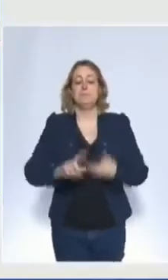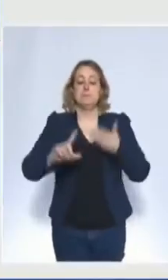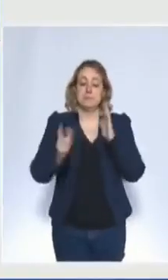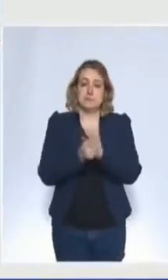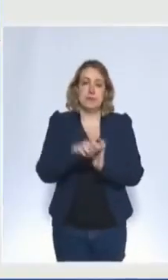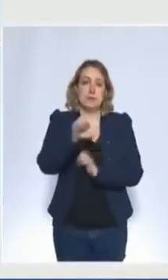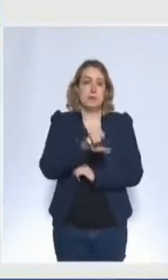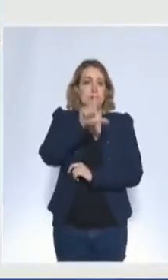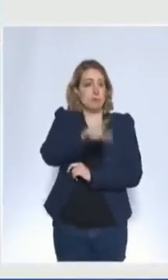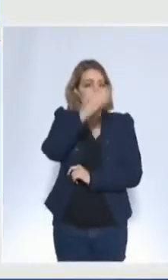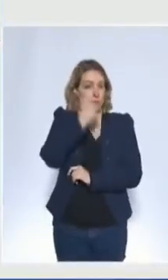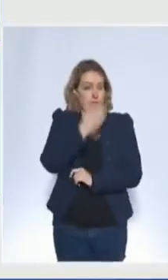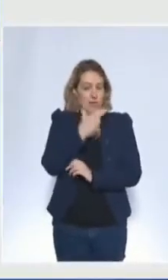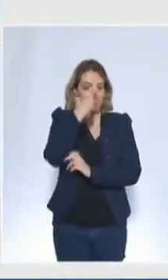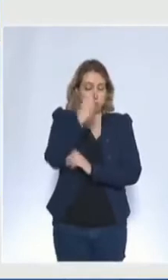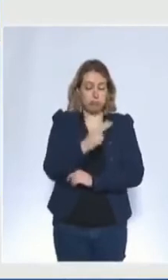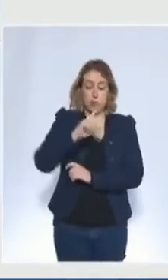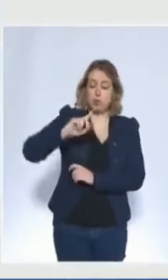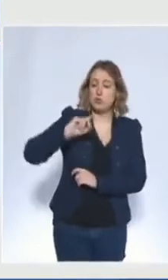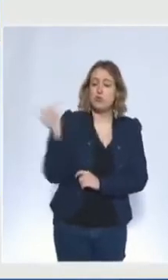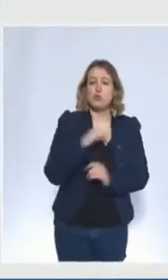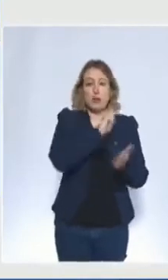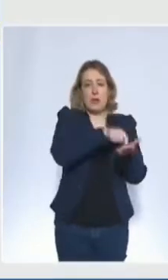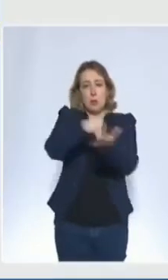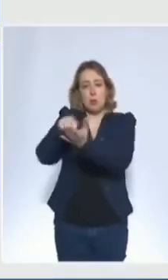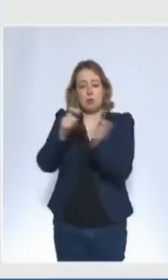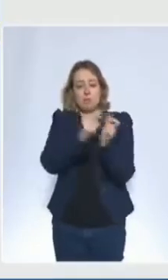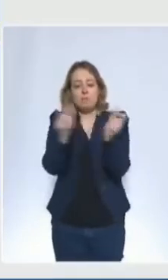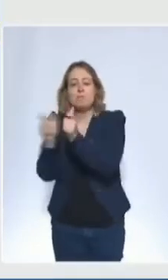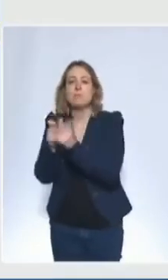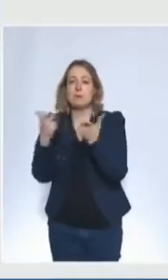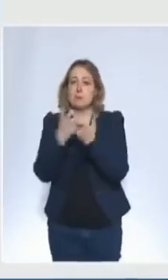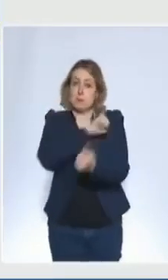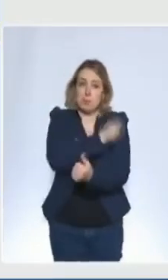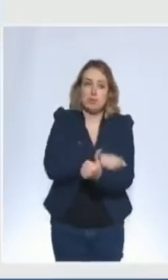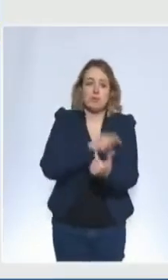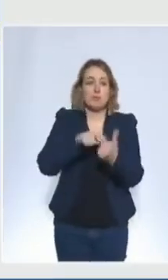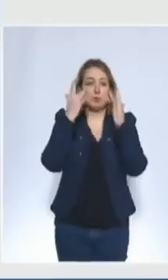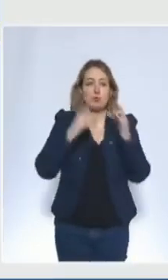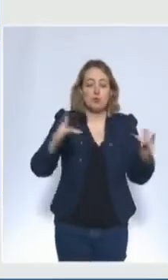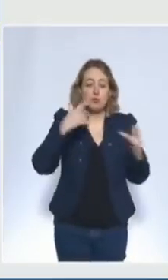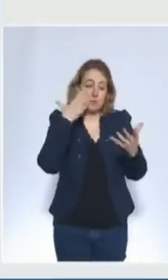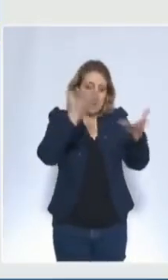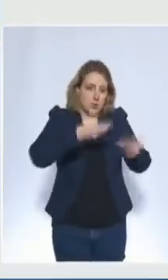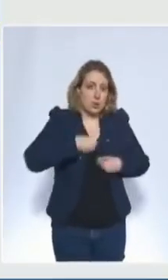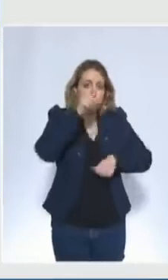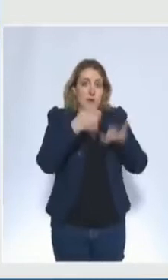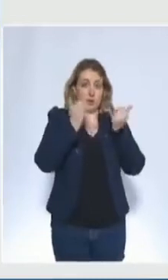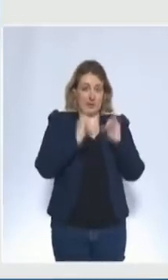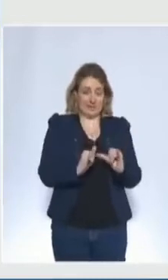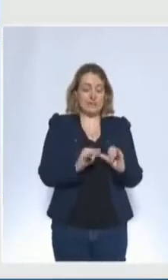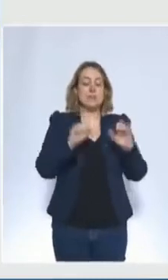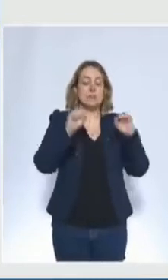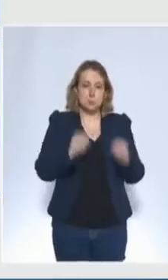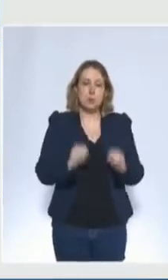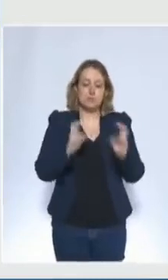tous les équipant notamment sportifs et culturels qui accueillent du public ainsi pour en retrouver un